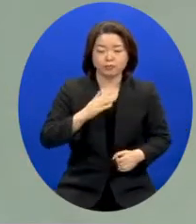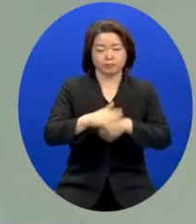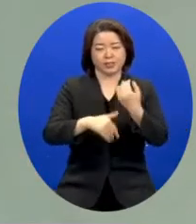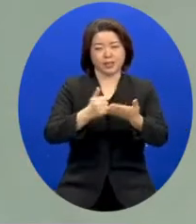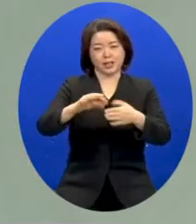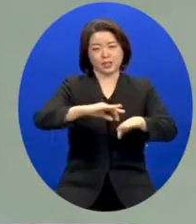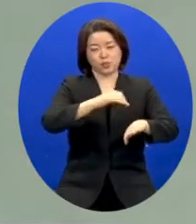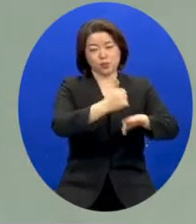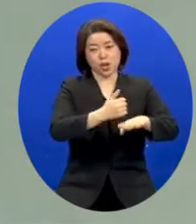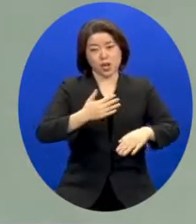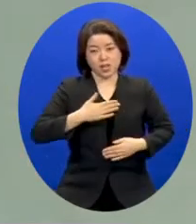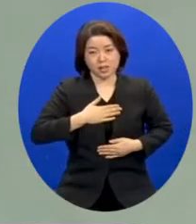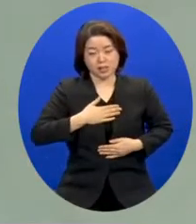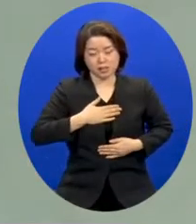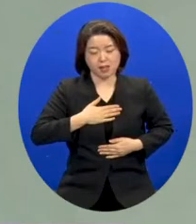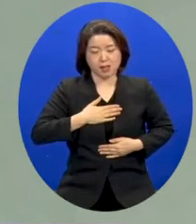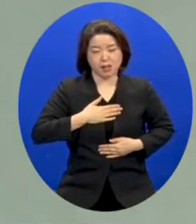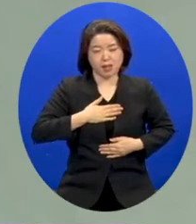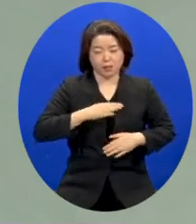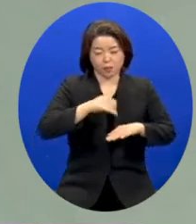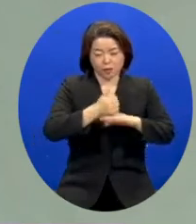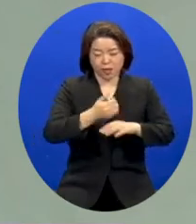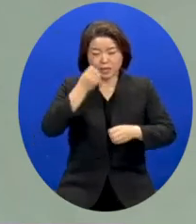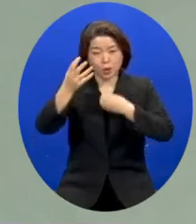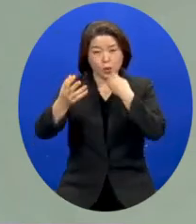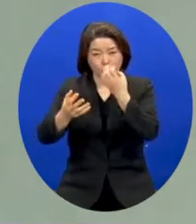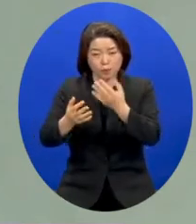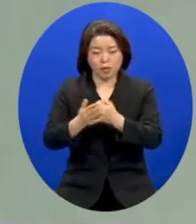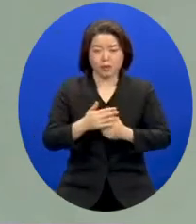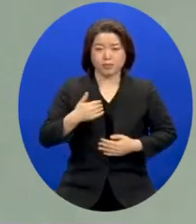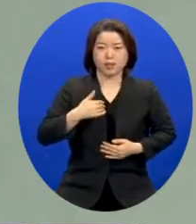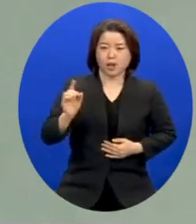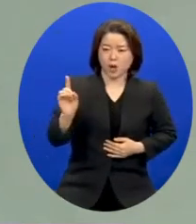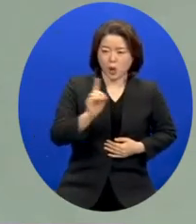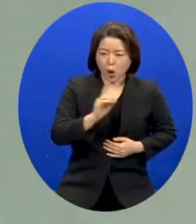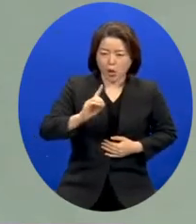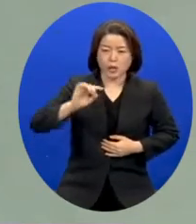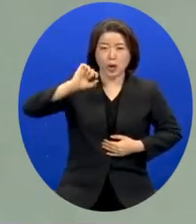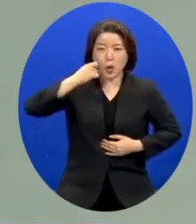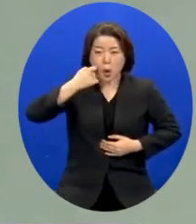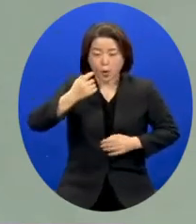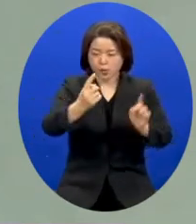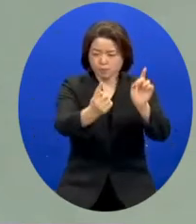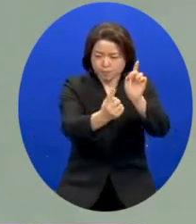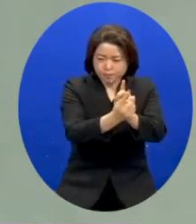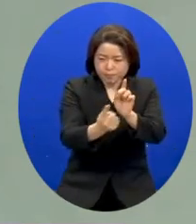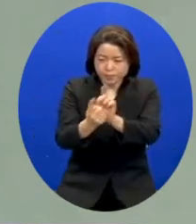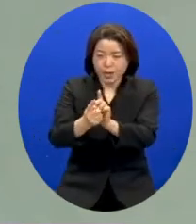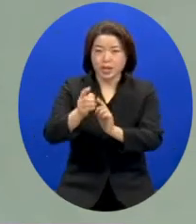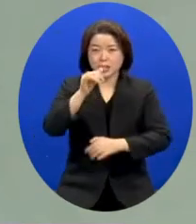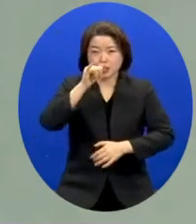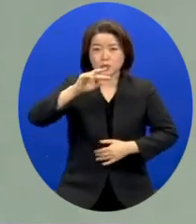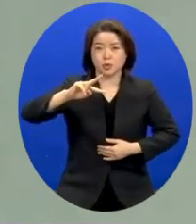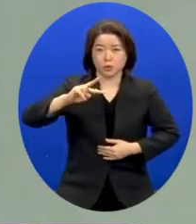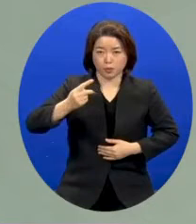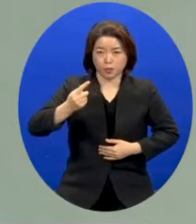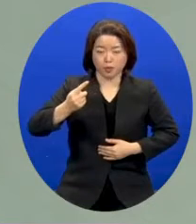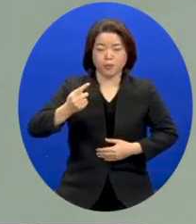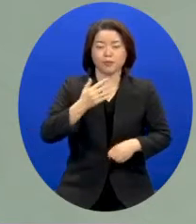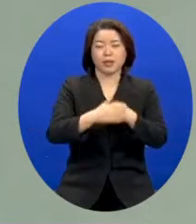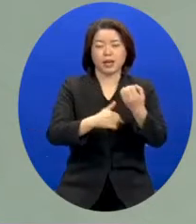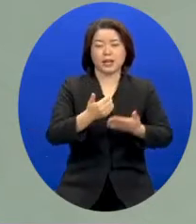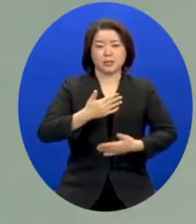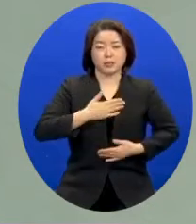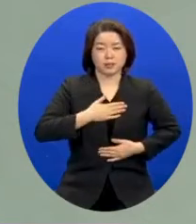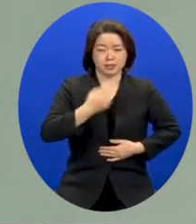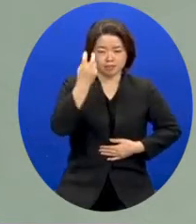왕이시라는 이 고백은 우리가 어떤 어려운 일을 만날지라도, 우리에게 어떤 어려운 일이 닥쳐올지라도 하나님이 우리를